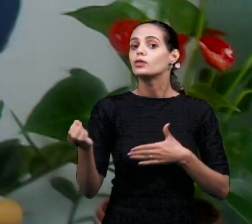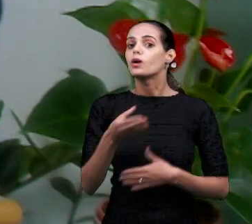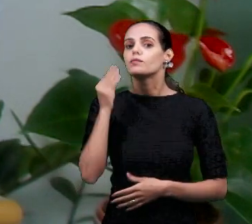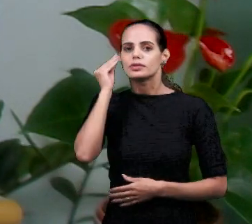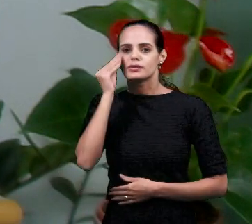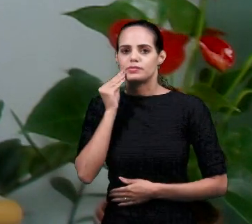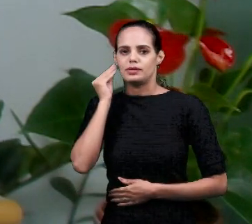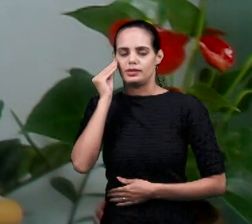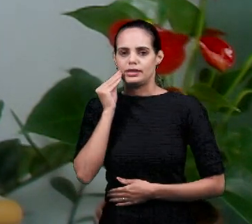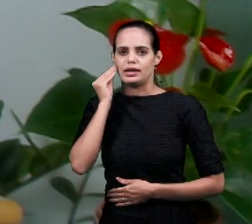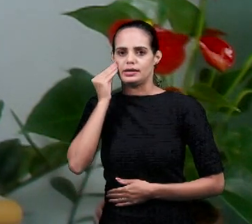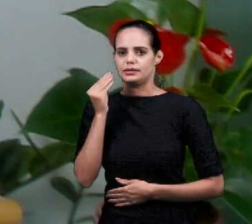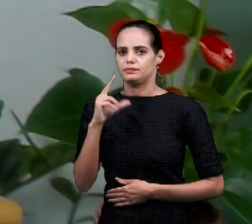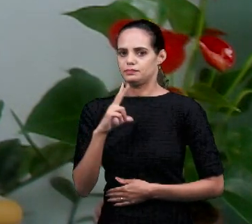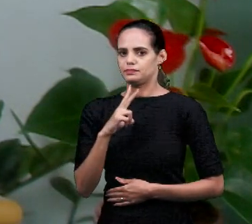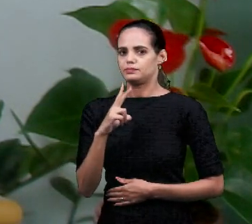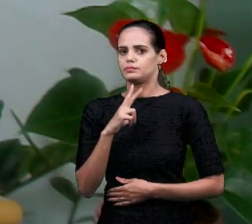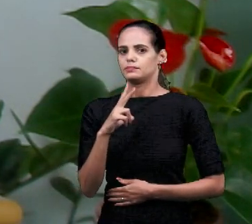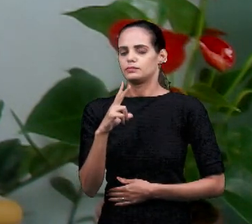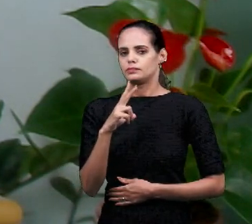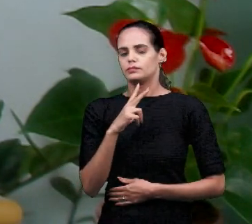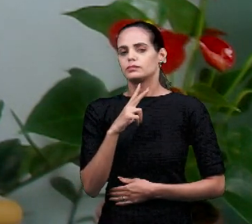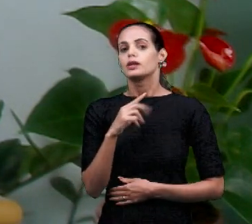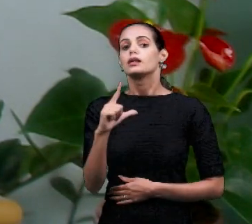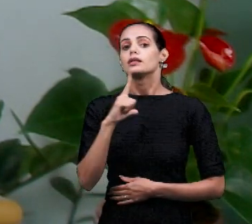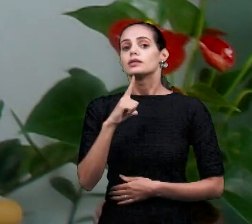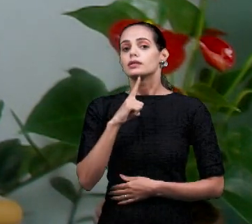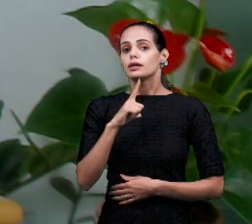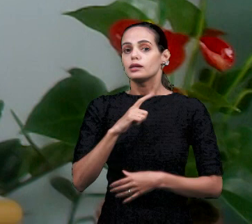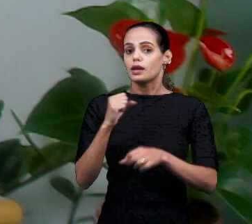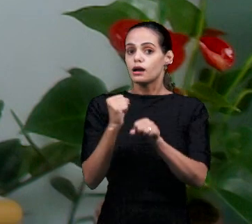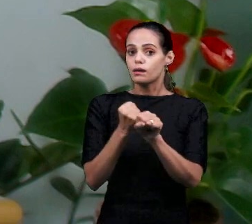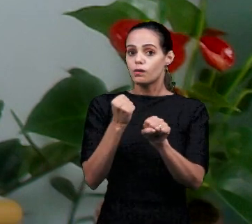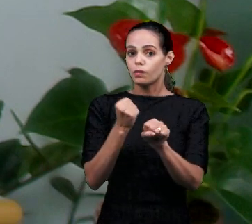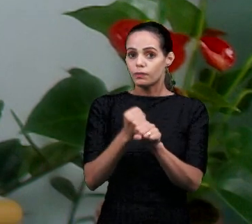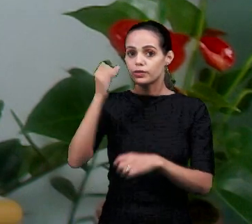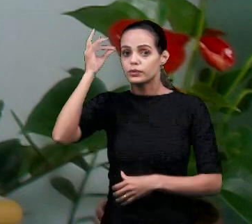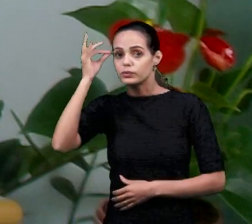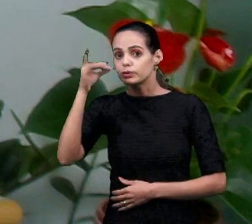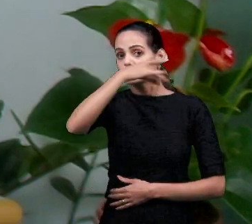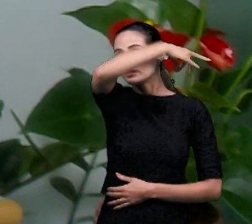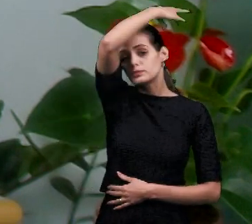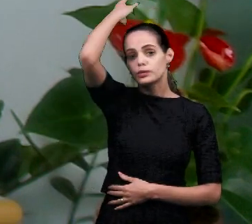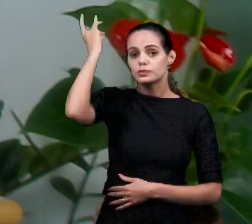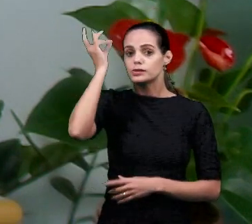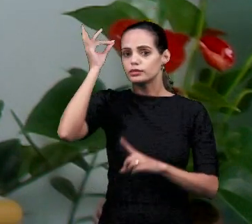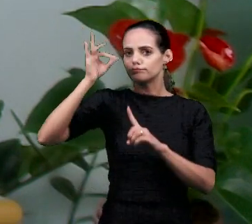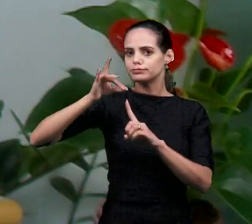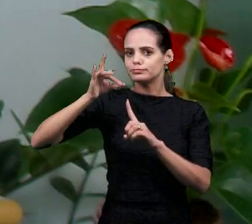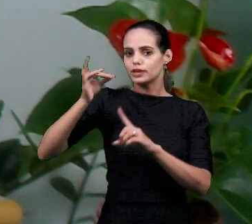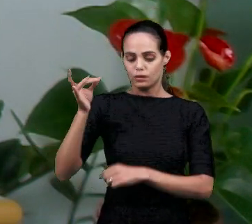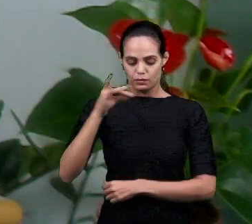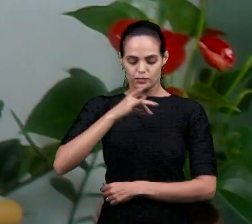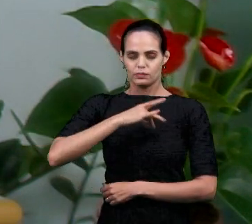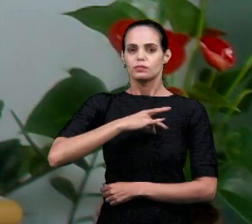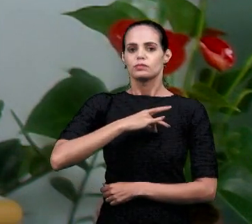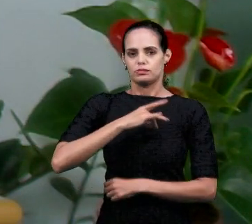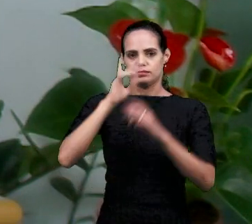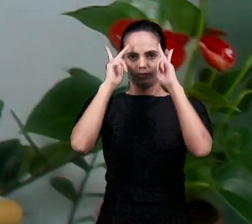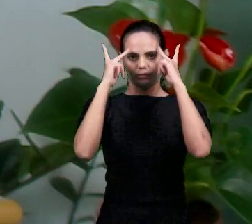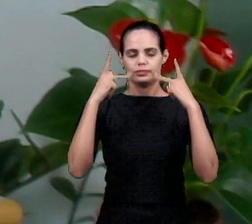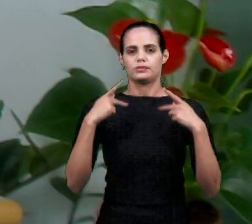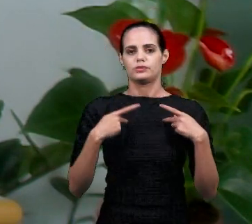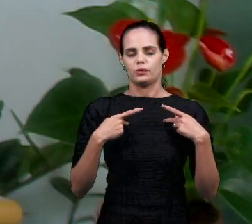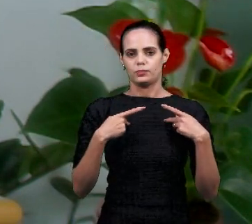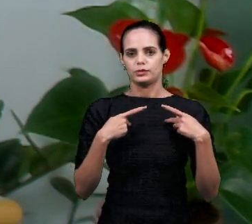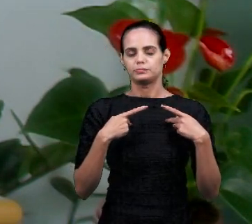expérience a l'œuvre du Saint-Esprit dans la vie de l'homme. Et cela est très important